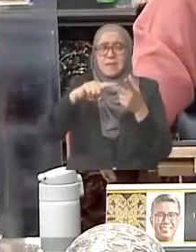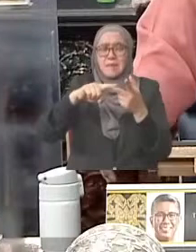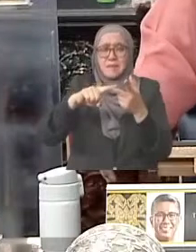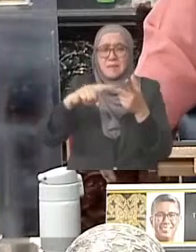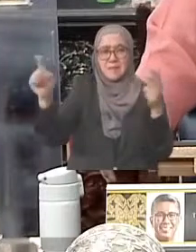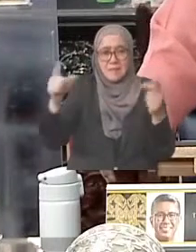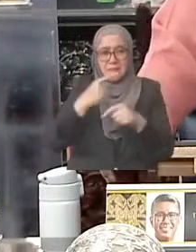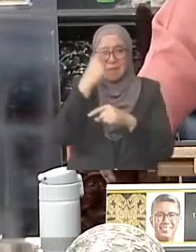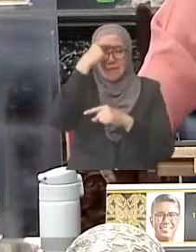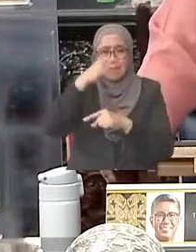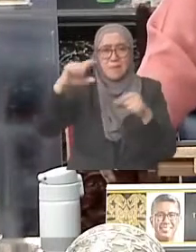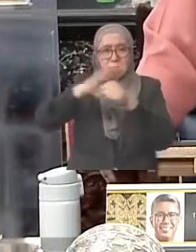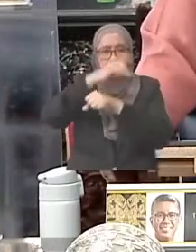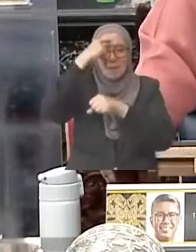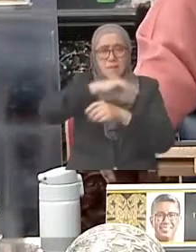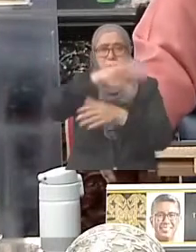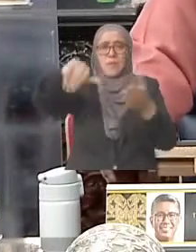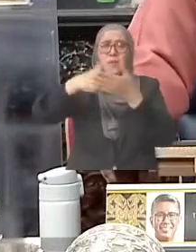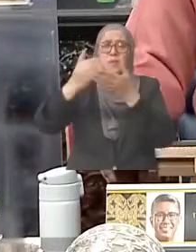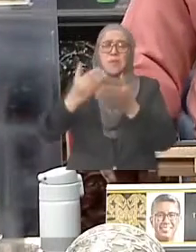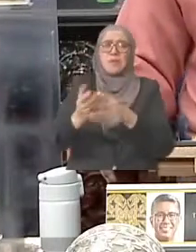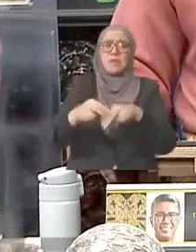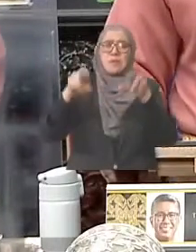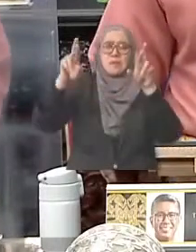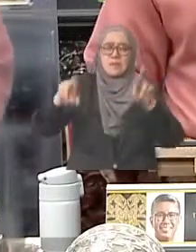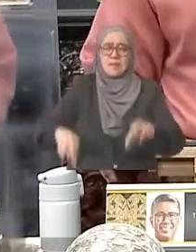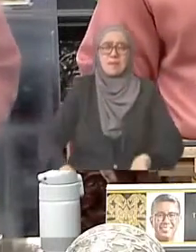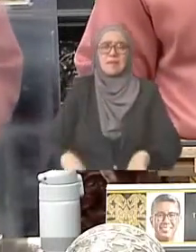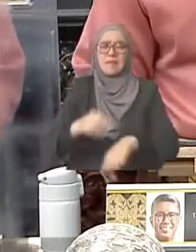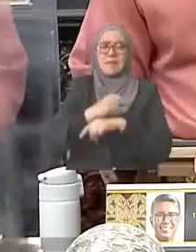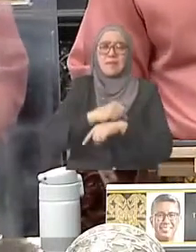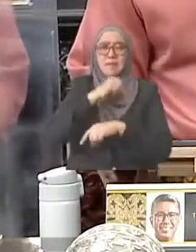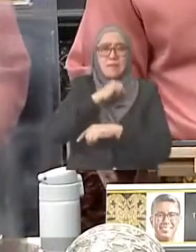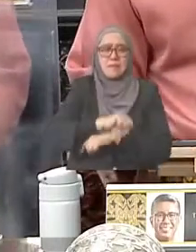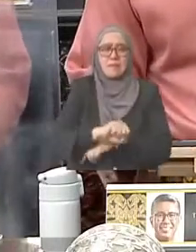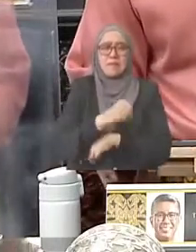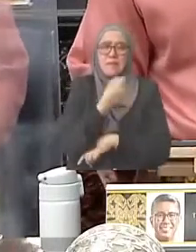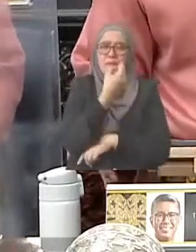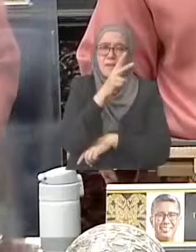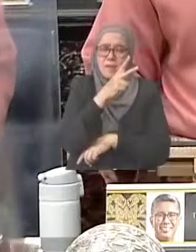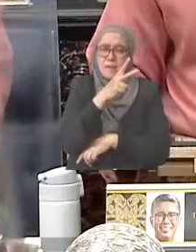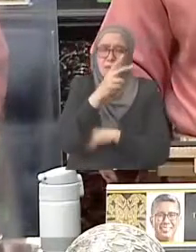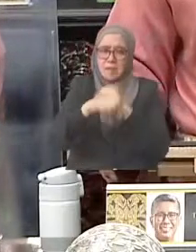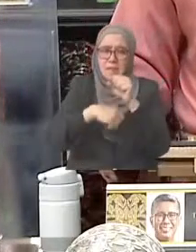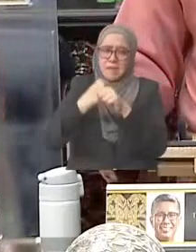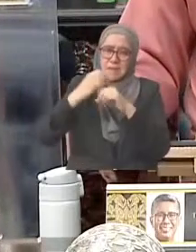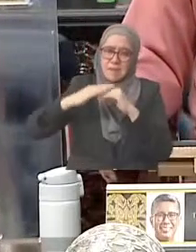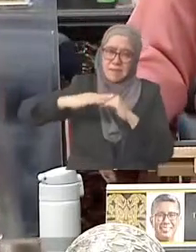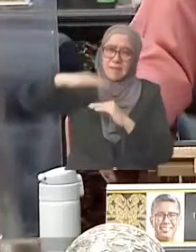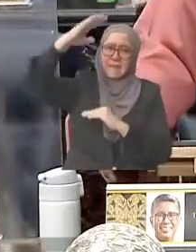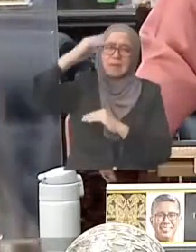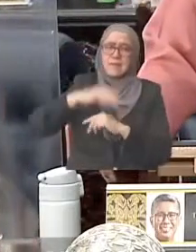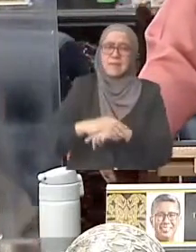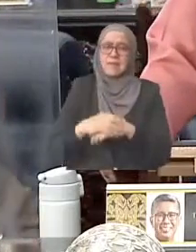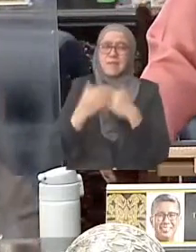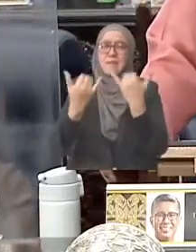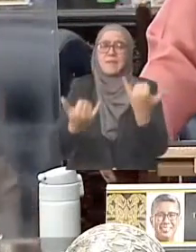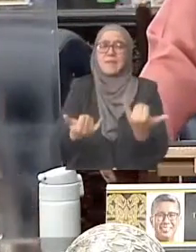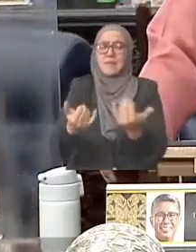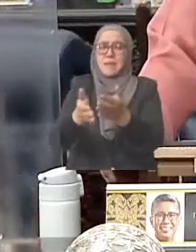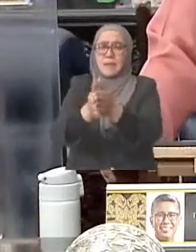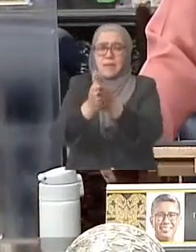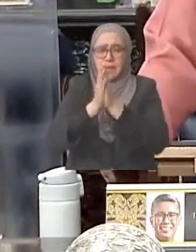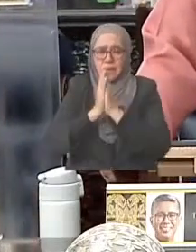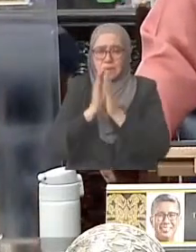tahun dan ke atas pada kesempatan ini saya beragam kan penghargaan kepada semua yang pohon yang sebelah suara